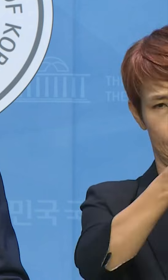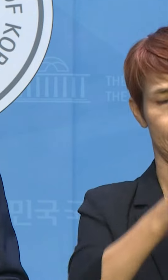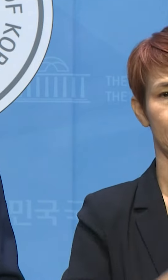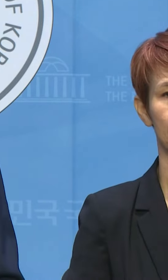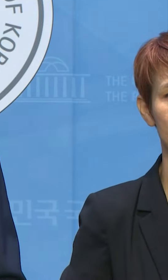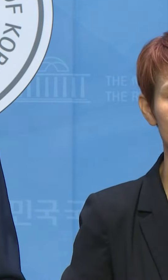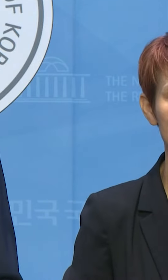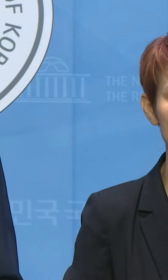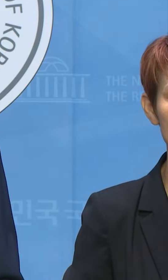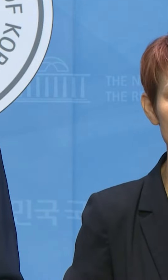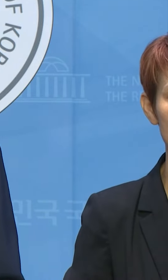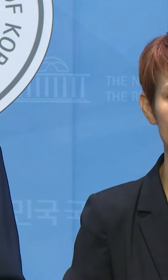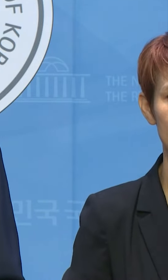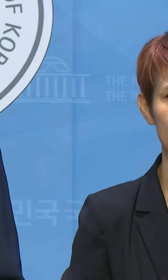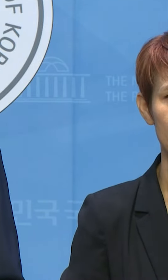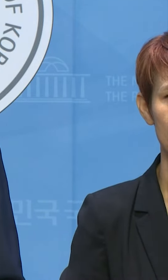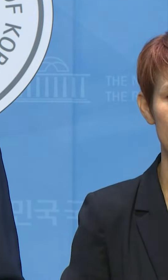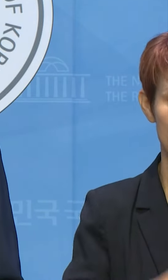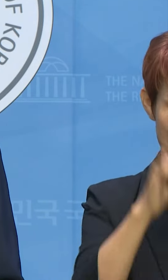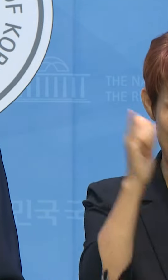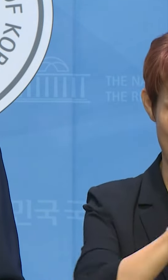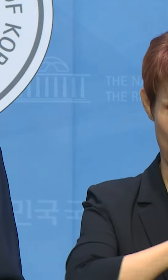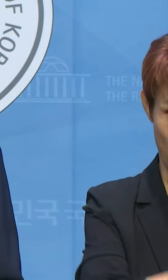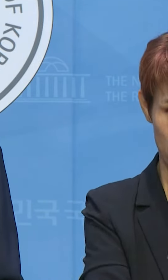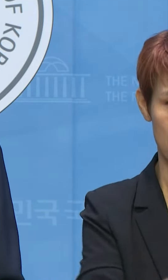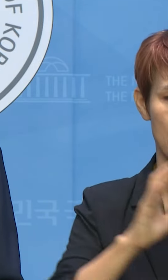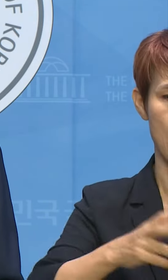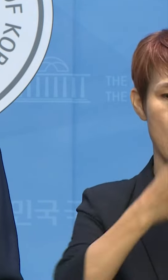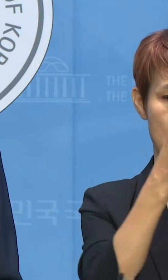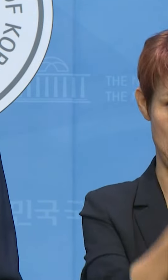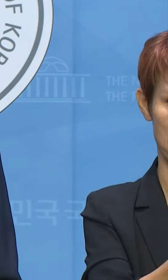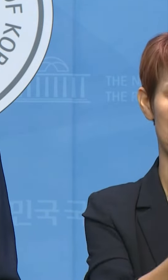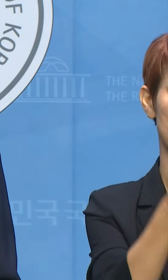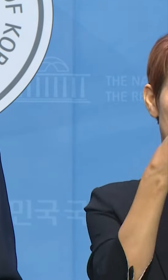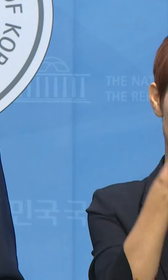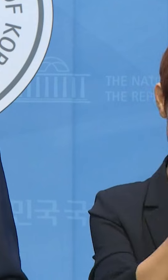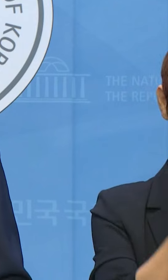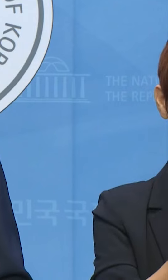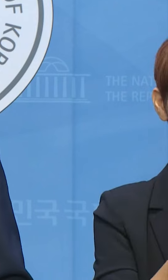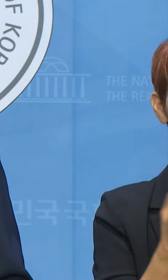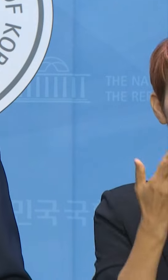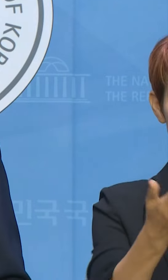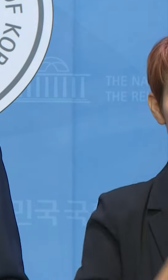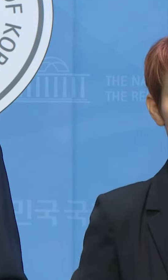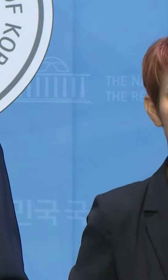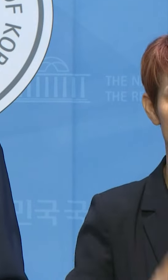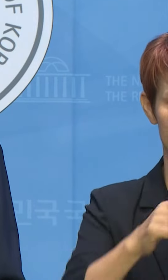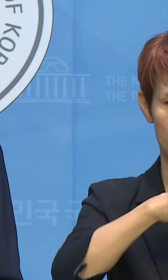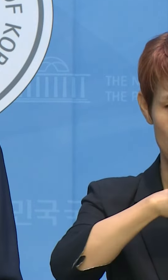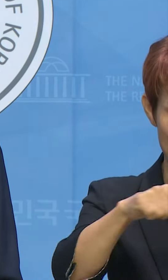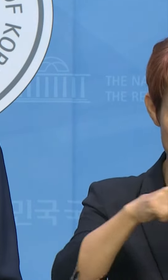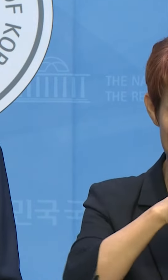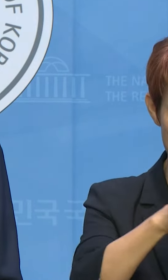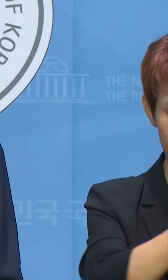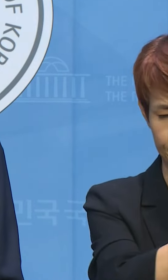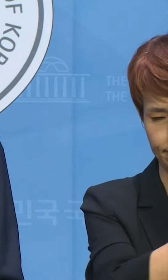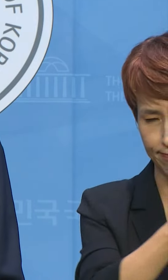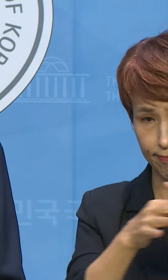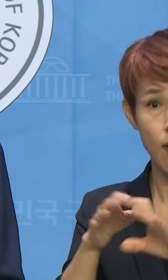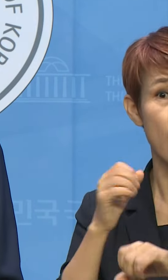이뤄내겠습니다 마침내 사회권을 헌법에 규정해 내겠습니다 국정의 연속성을